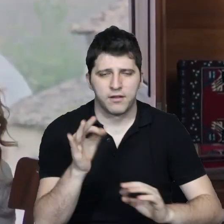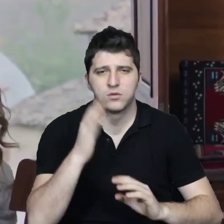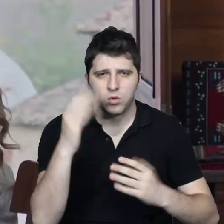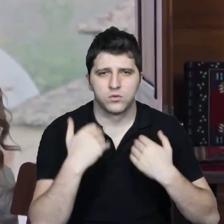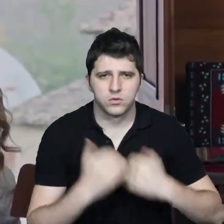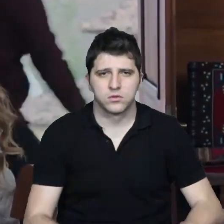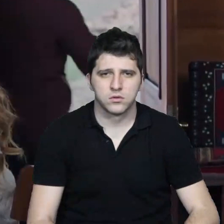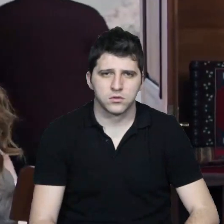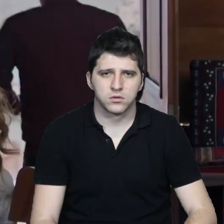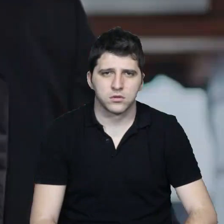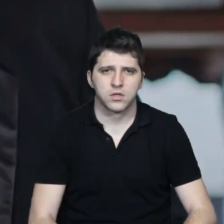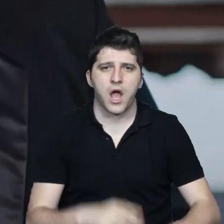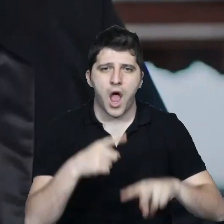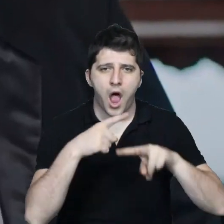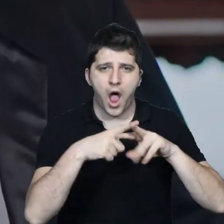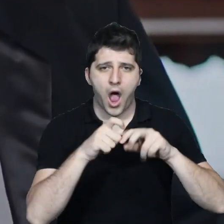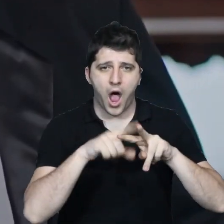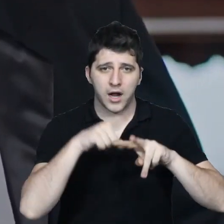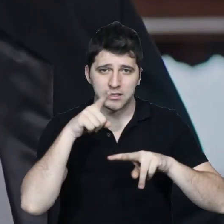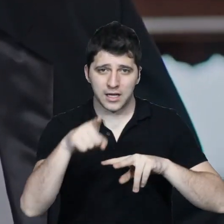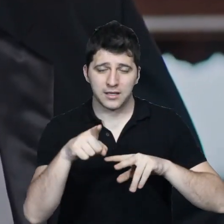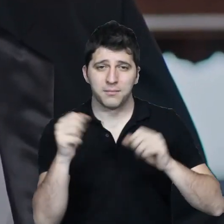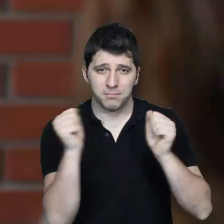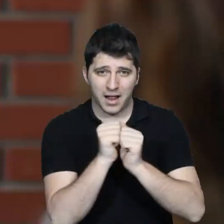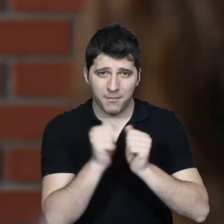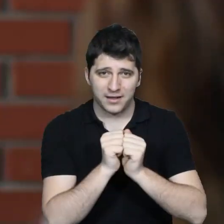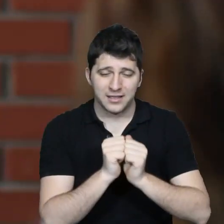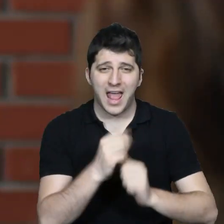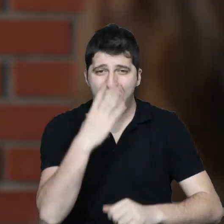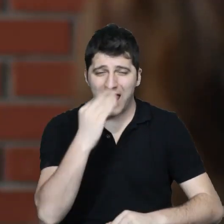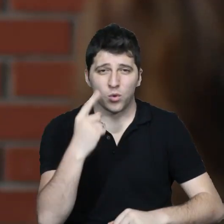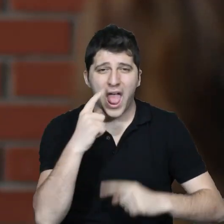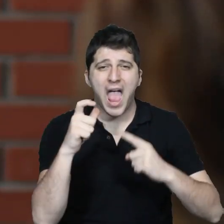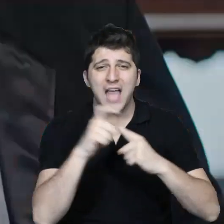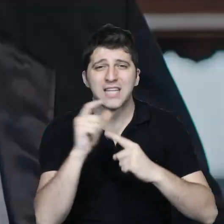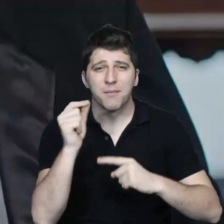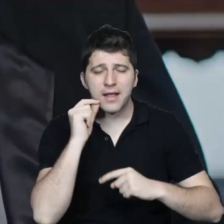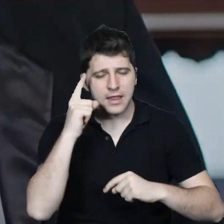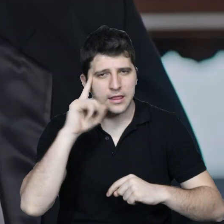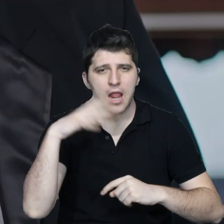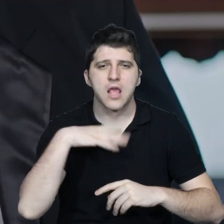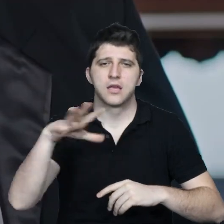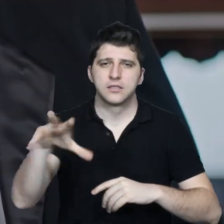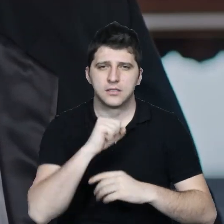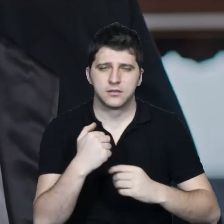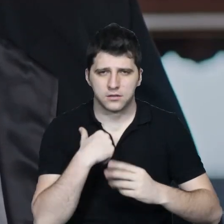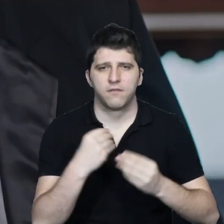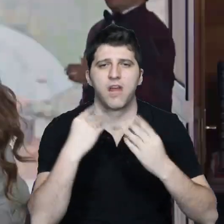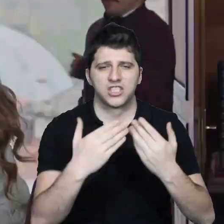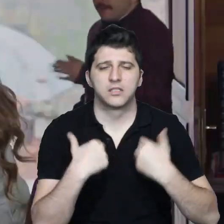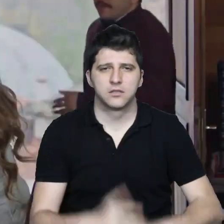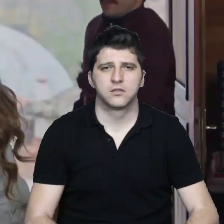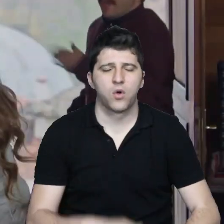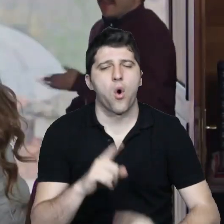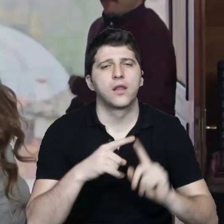gidiyoruz. Arda'yı artı yanında eşantiyon olarak Ejder Bey'in aklını alıp zatı valilerinize sunacağız.